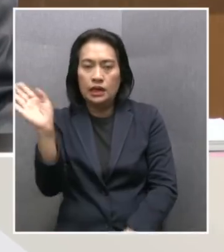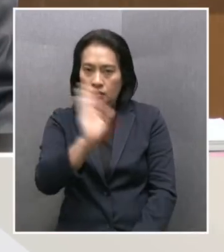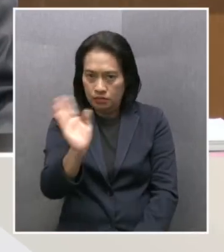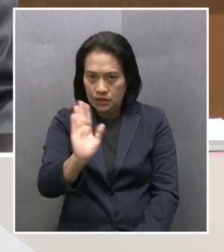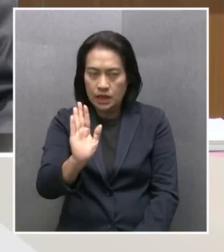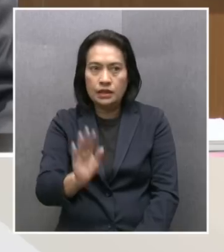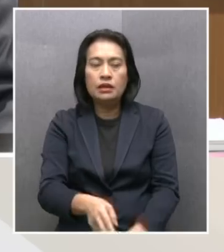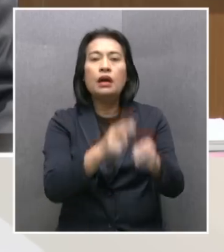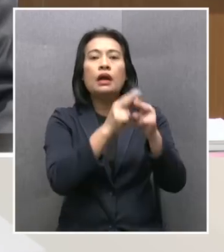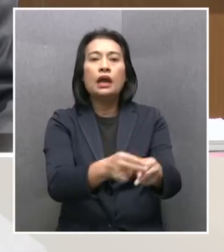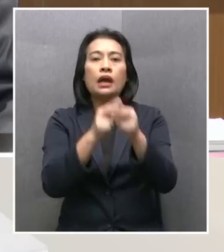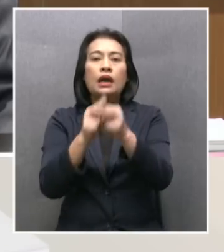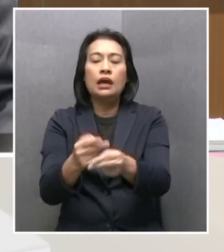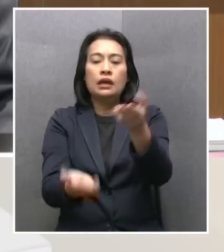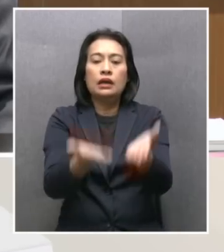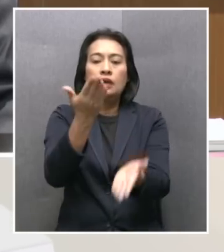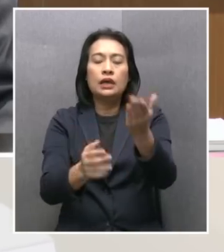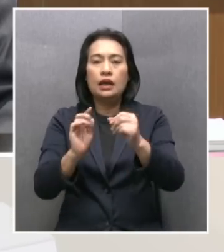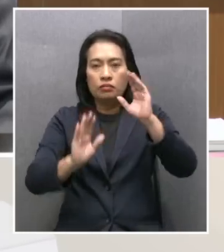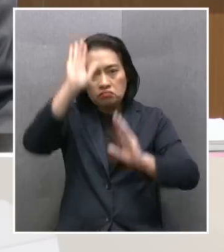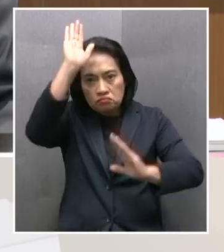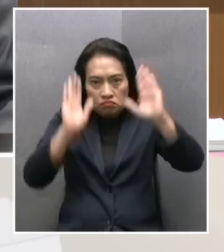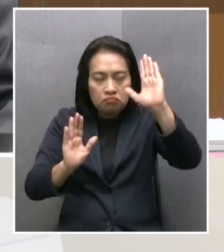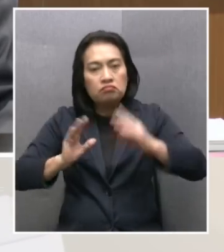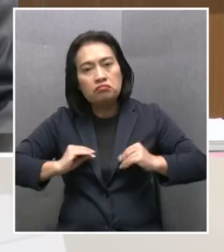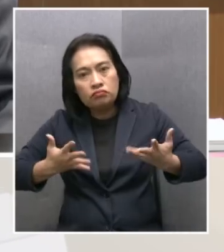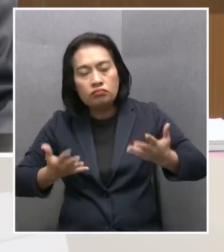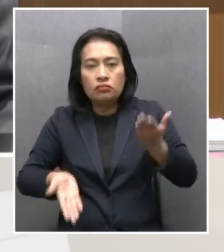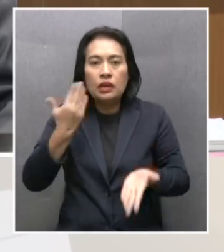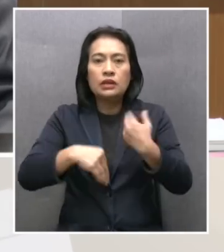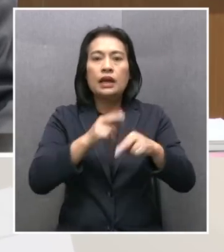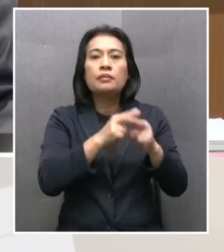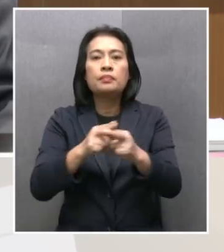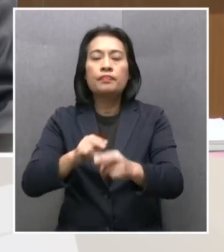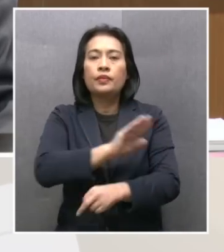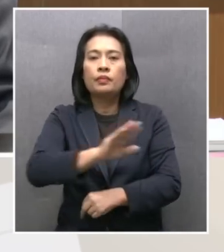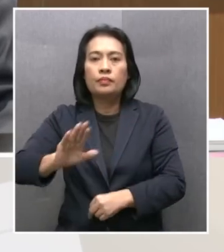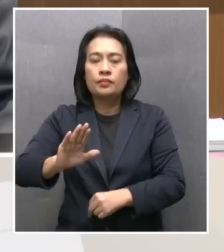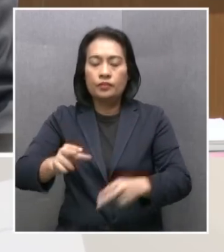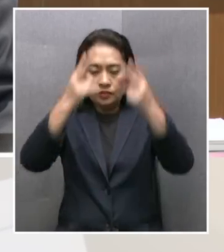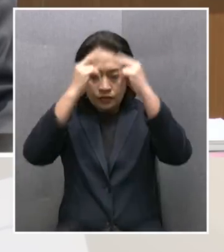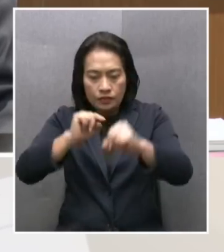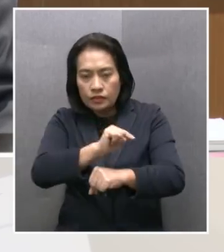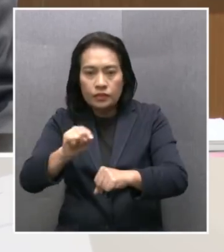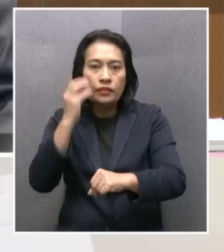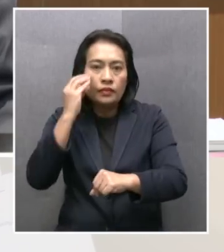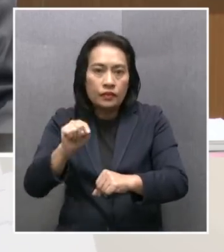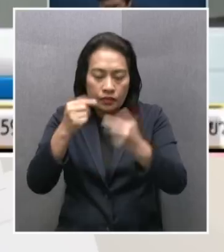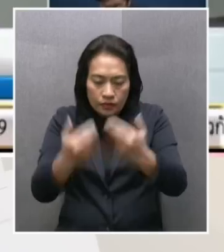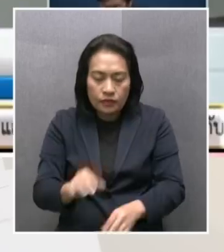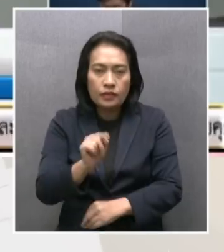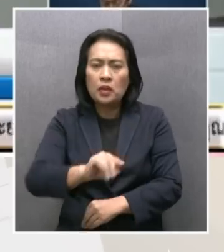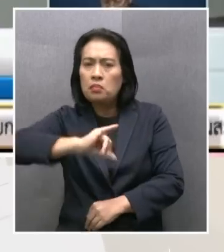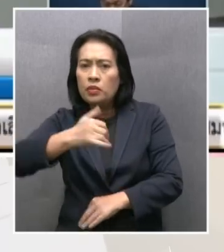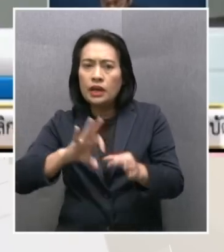เอกสิทธิ์สวในการเลือกที่จะโหวตหรือไม่โหวตนายพิธาเป็นนายกรัฐมนตรีค่ะพร้อมระบุด้วยนะคะว่าเมื่อถึงวันจริงอาจจะมีการพลิก